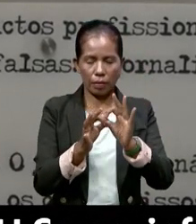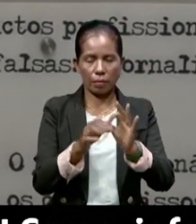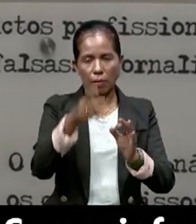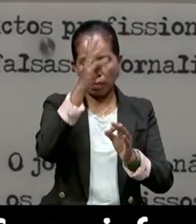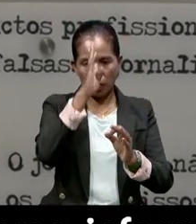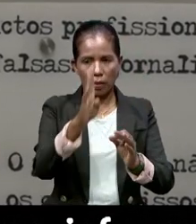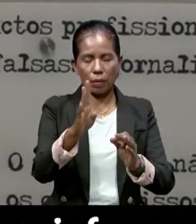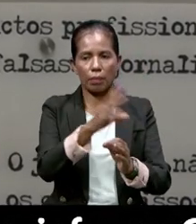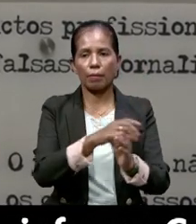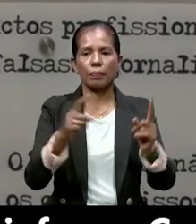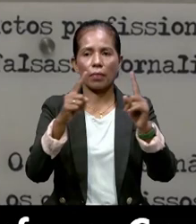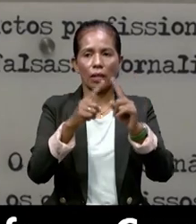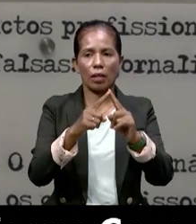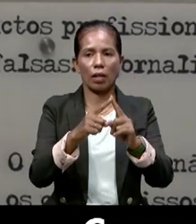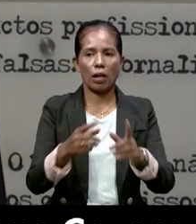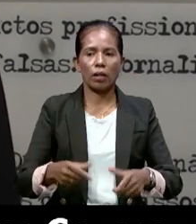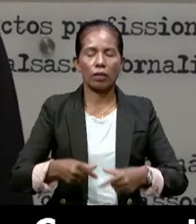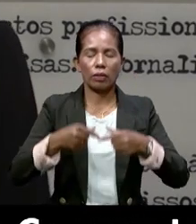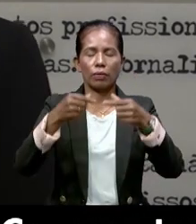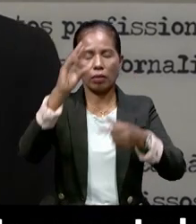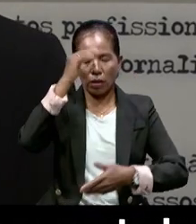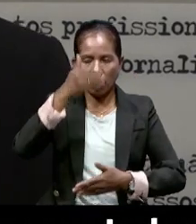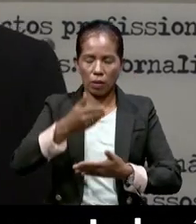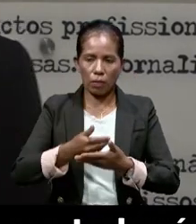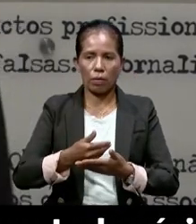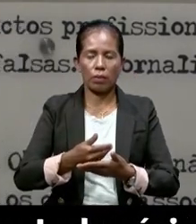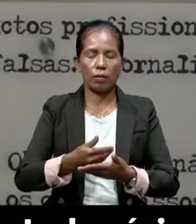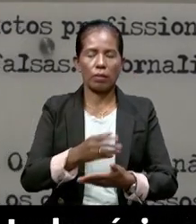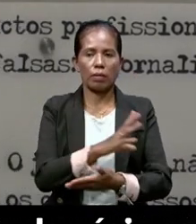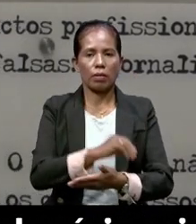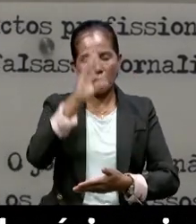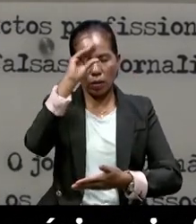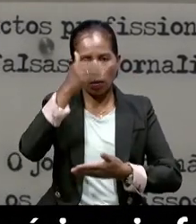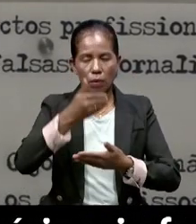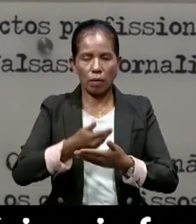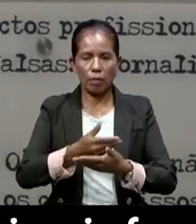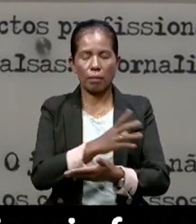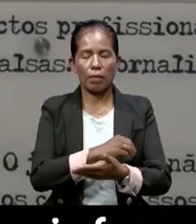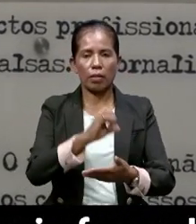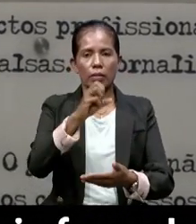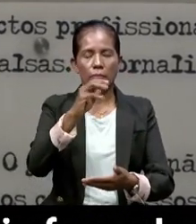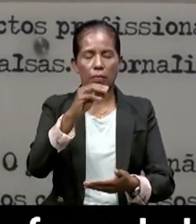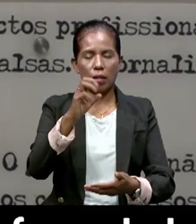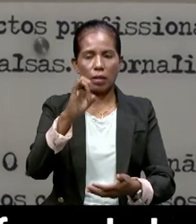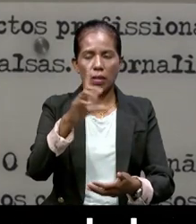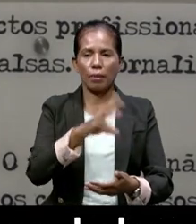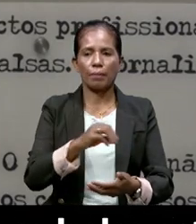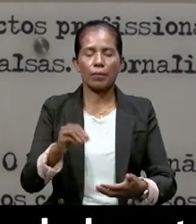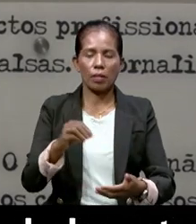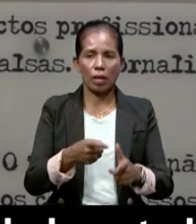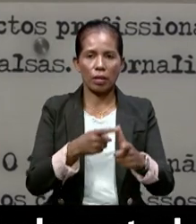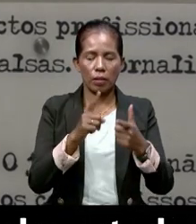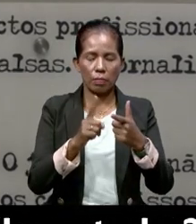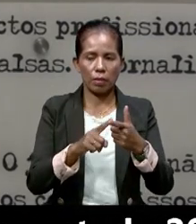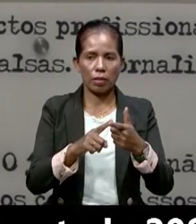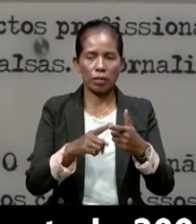Allah subhanahu wa ta'ala atu sakrifikan ya wan mane Ismail ide poesidane anzu